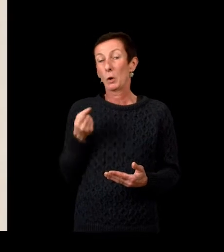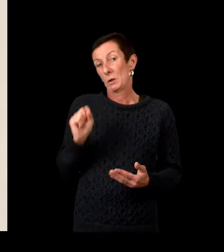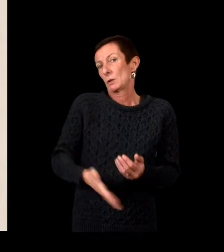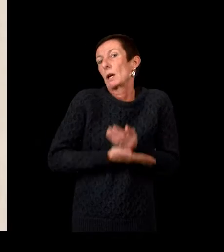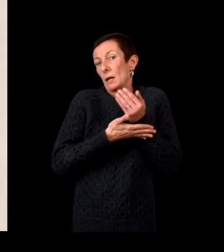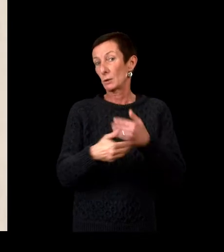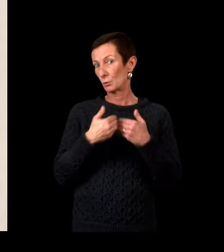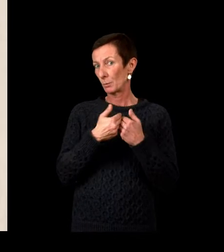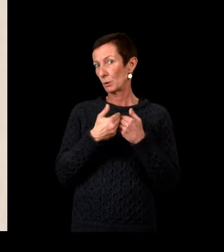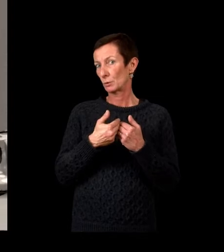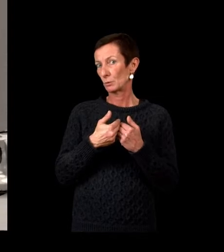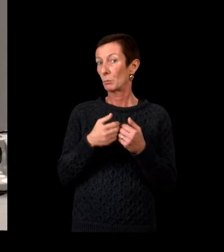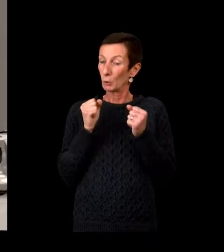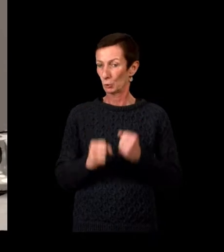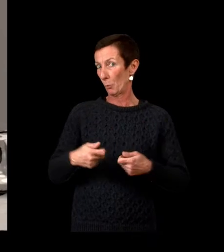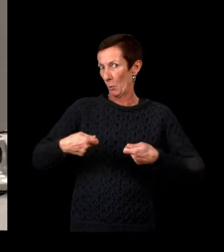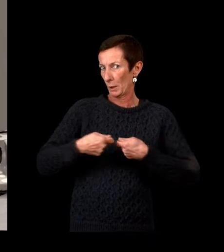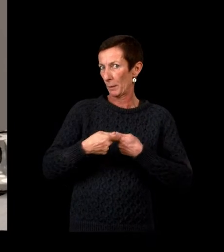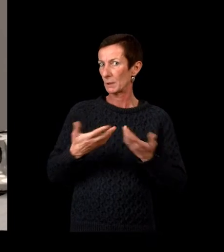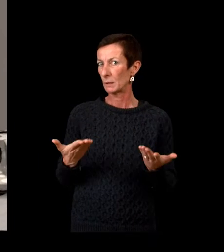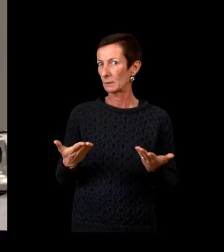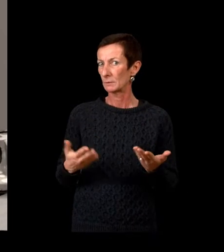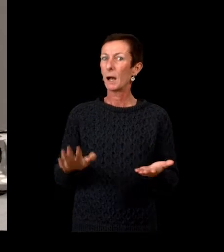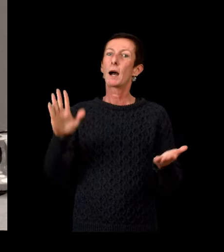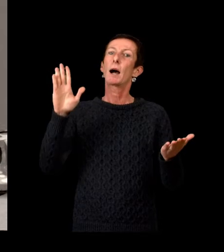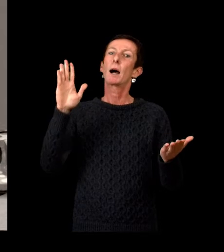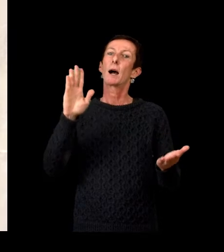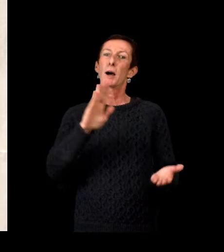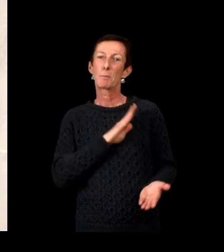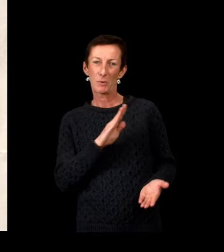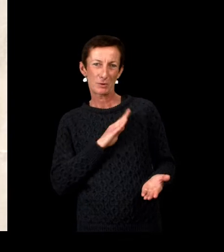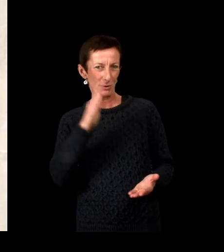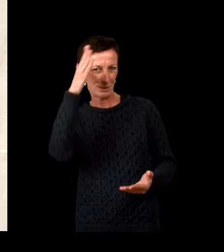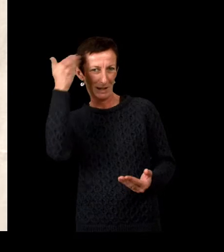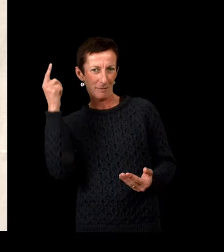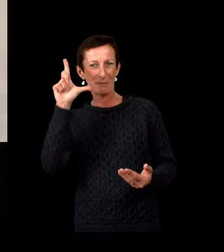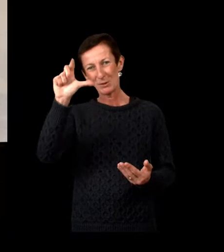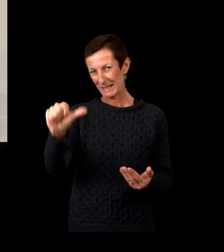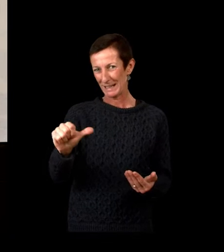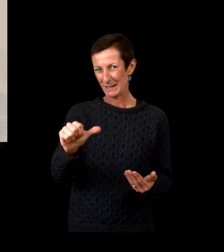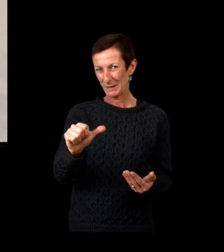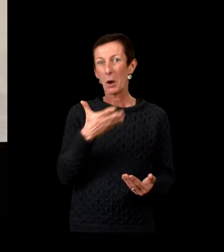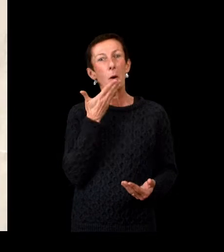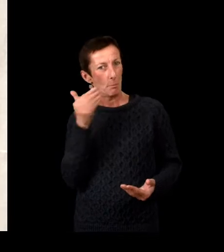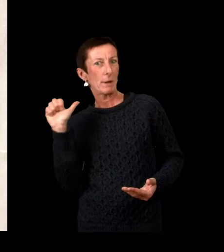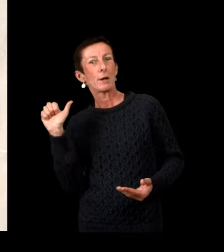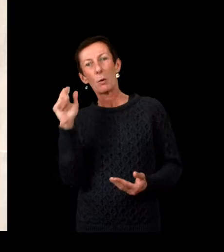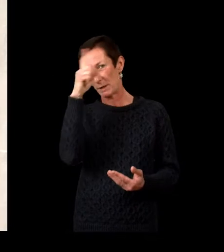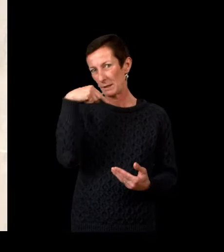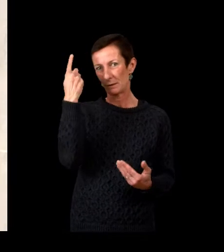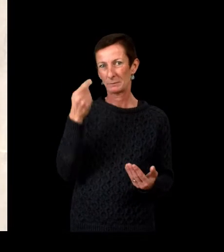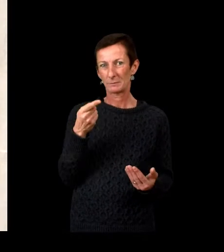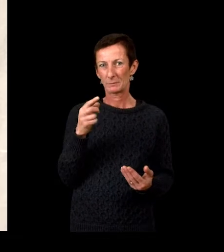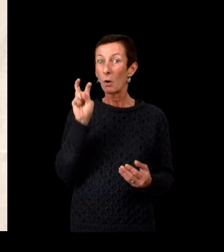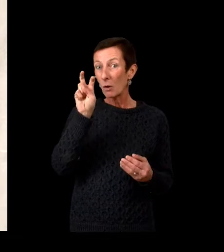pas. Je vais m'adapter. Bah, je peux m'adapter aussi. Ah, monsieur Sam, vous êtes là. Et avec une meilleure mine. Vous voulez savoir